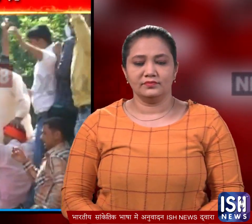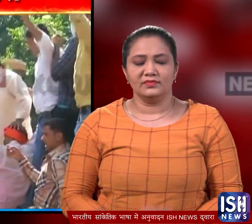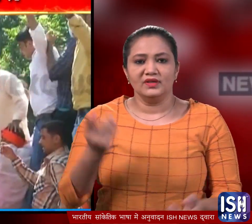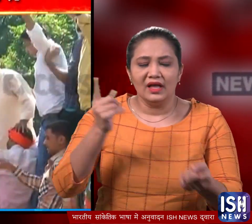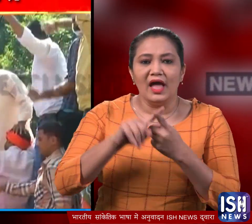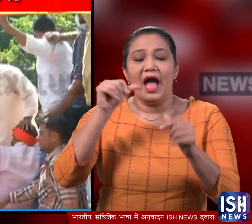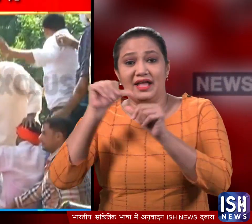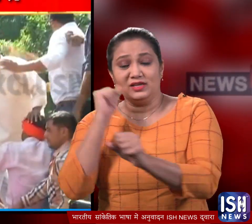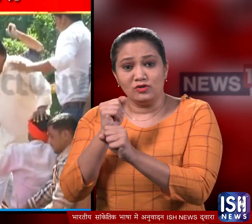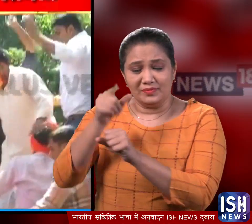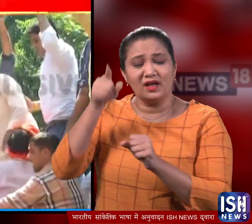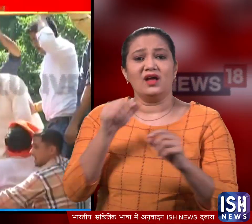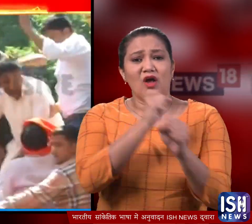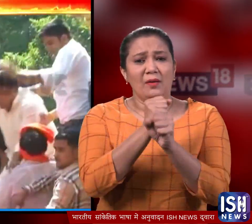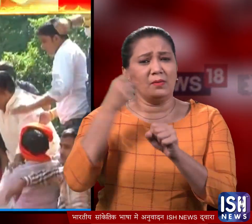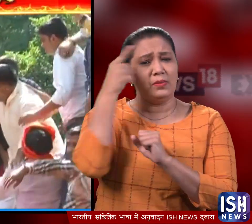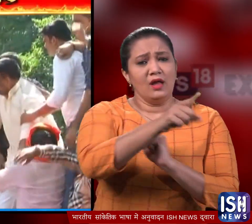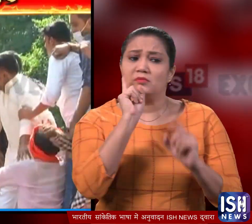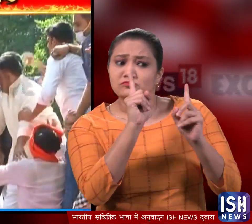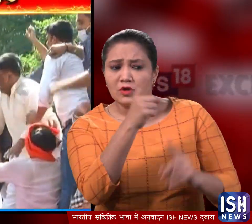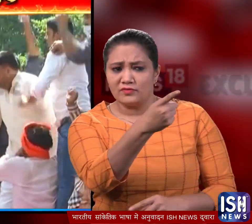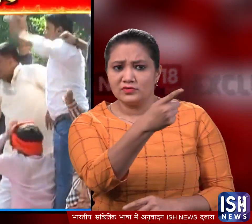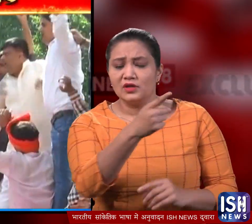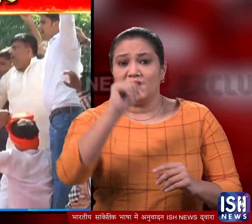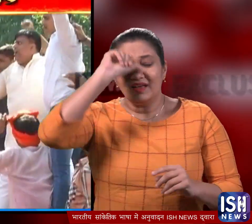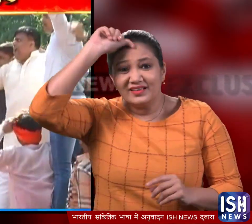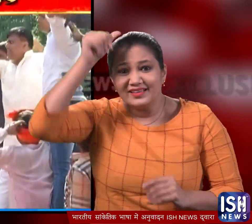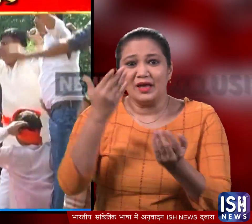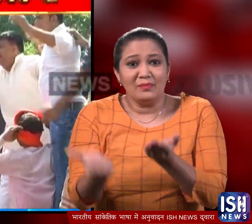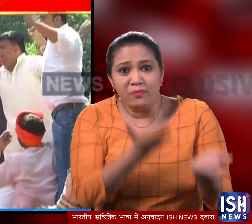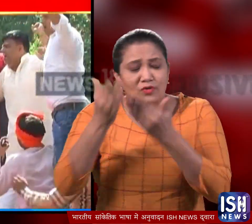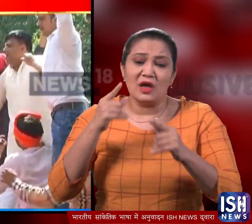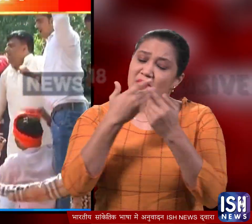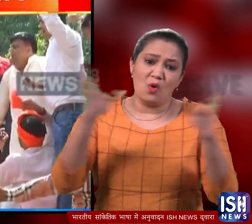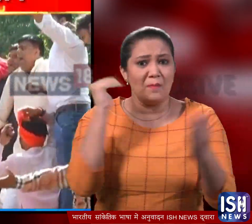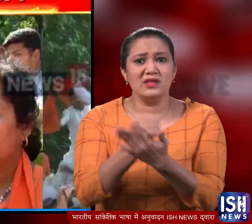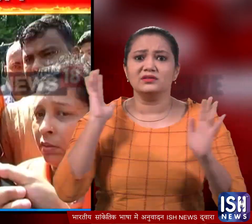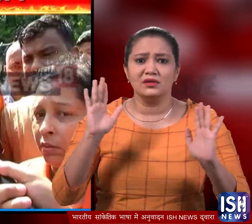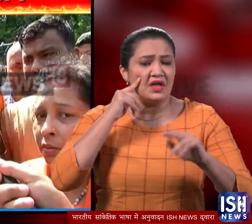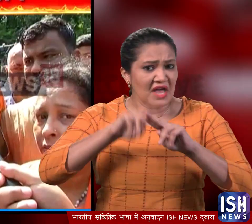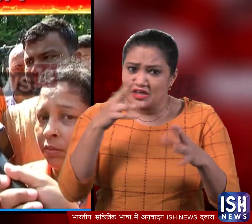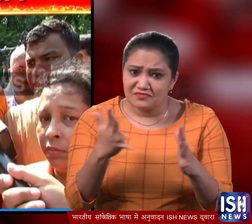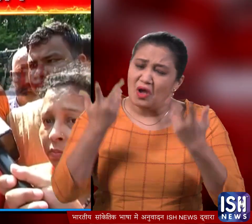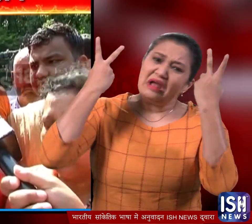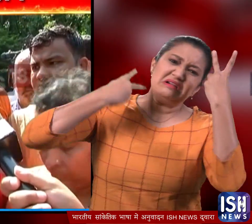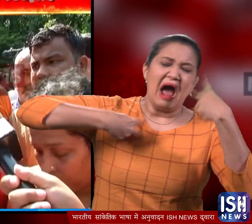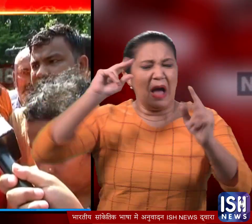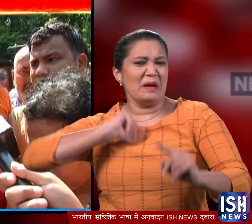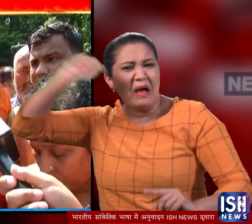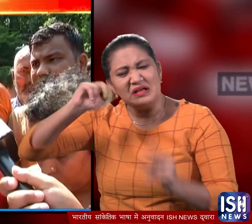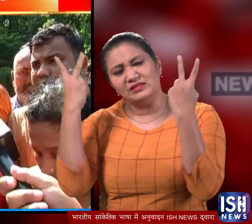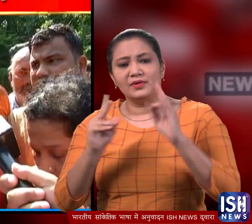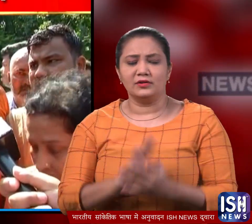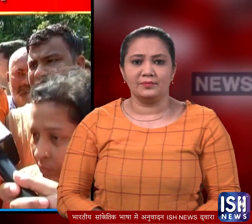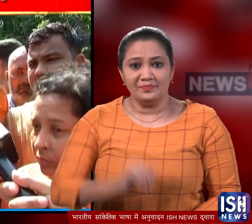इस बीच आदेश गुप्ता ने केजरीवाल सरकार को चेतावनी दी कि वो छठ पर लगी रोक को हटाए, नहीं तो ये प्रदर्शन बड़े आंदोलन की शक्ल ले लेगा।